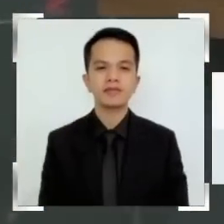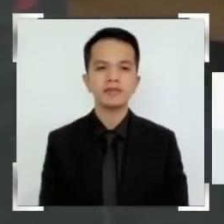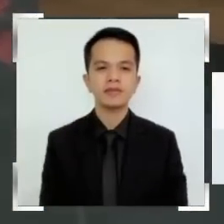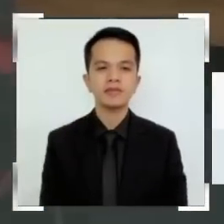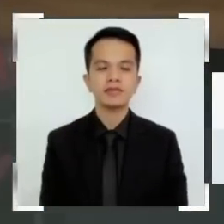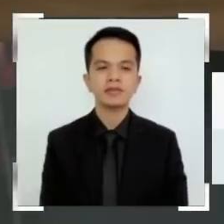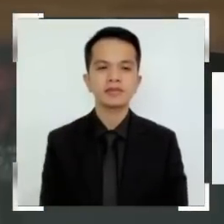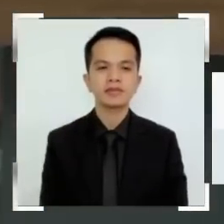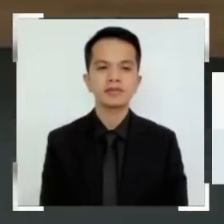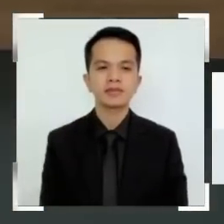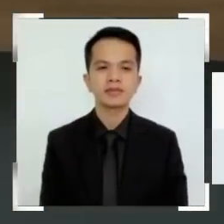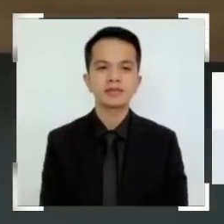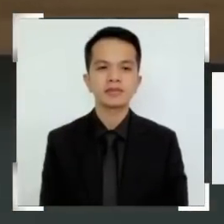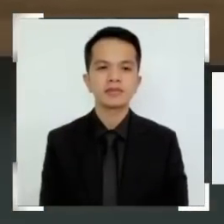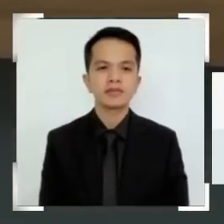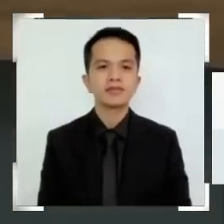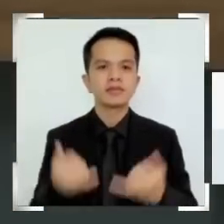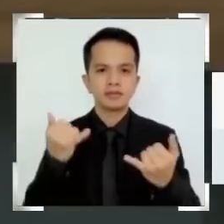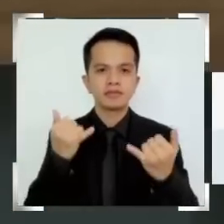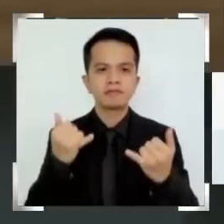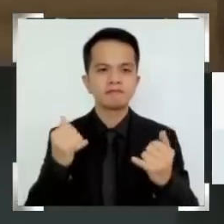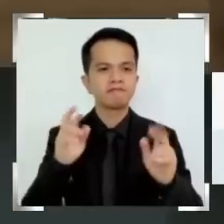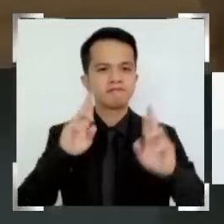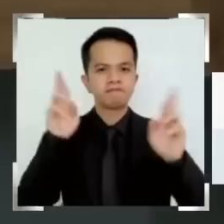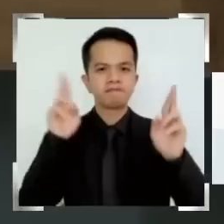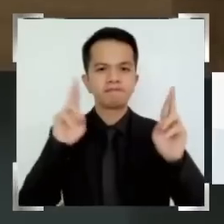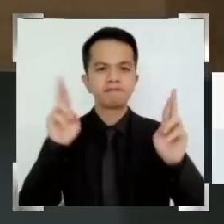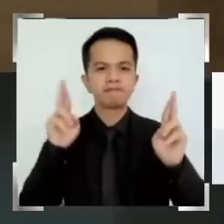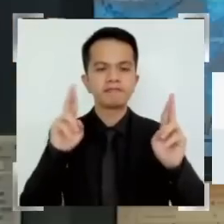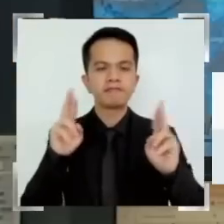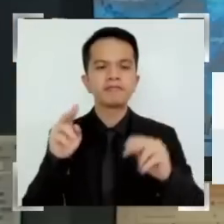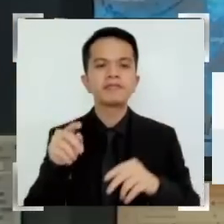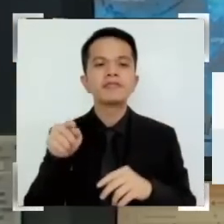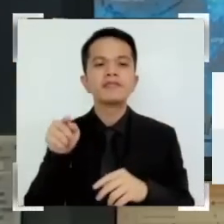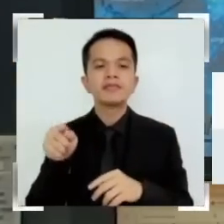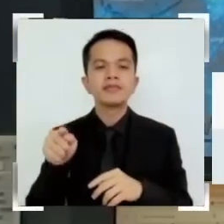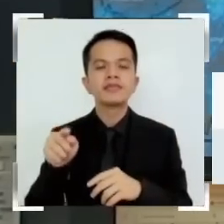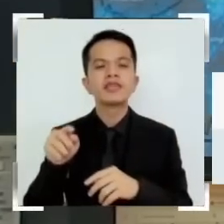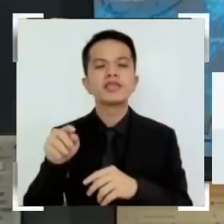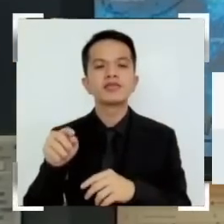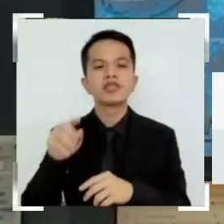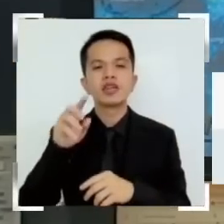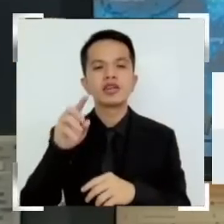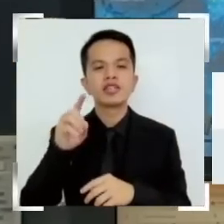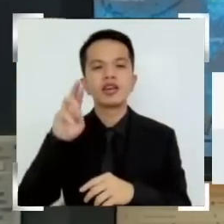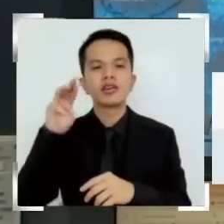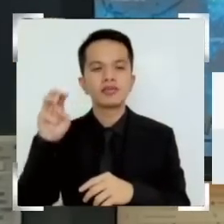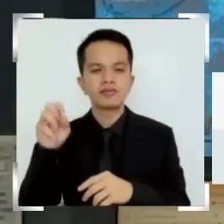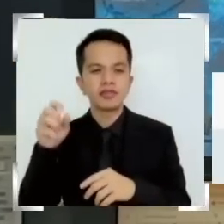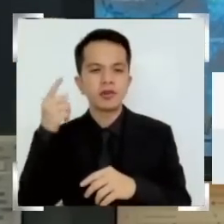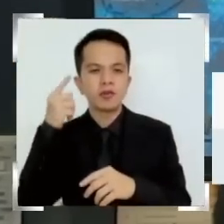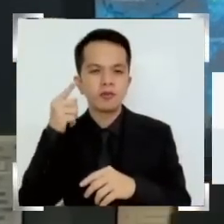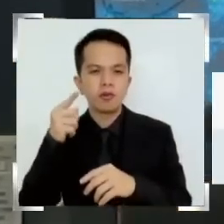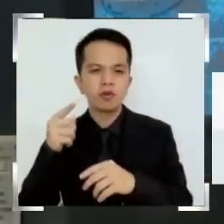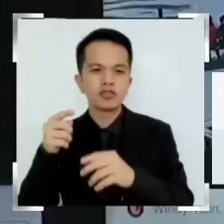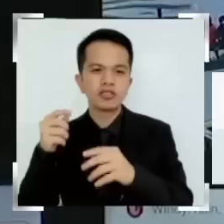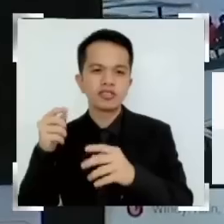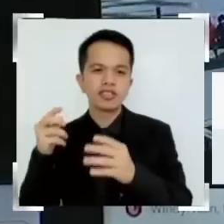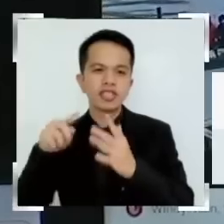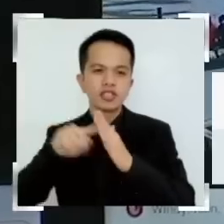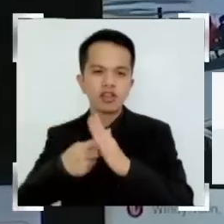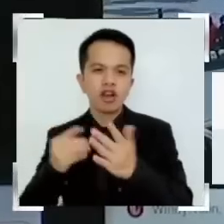On alert na ang mga taga Marikina Disaster Risk Reduction Management Office sa pagpasok ng Super Typhoon Betty. Ngayon pa